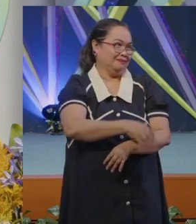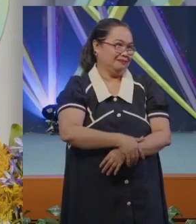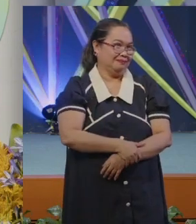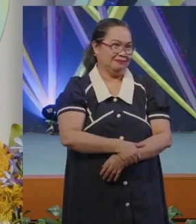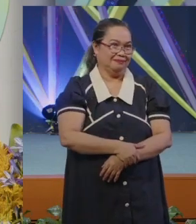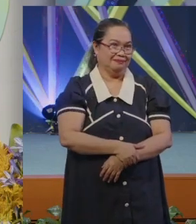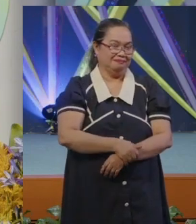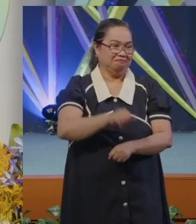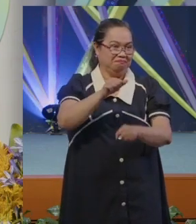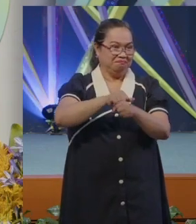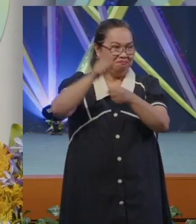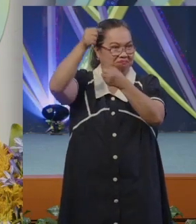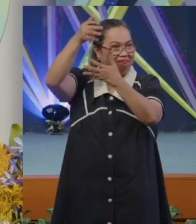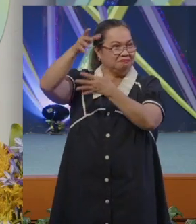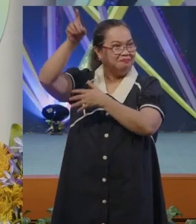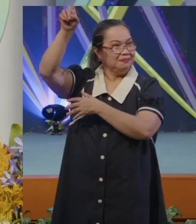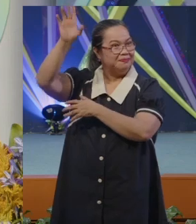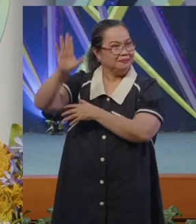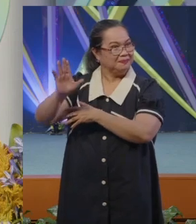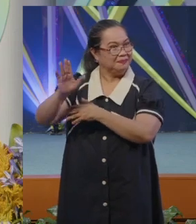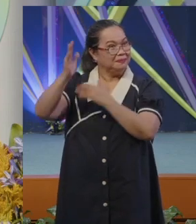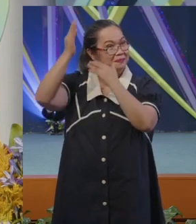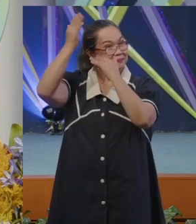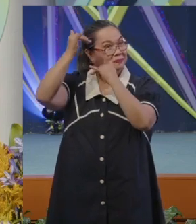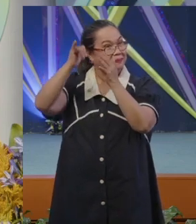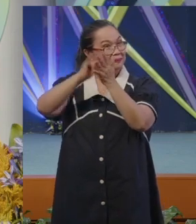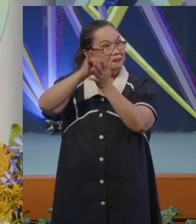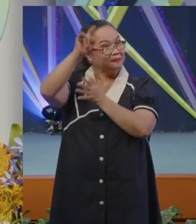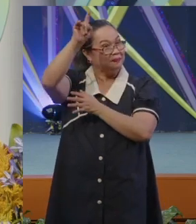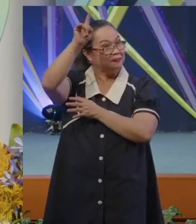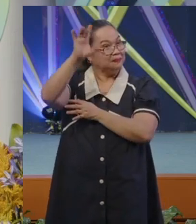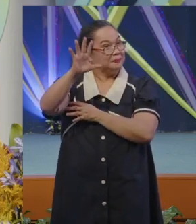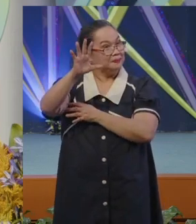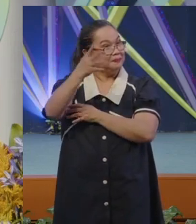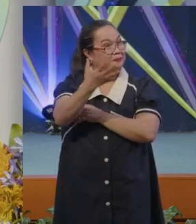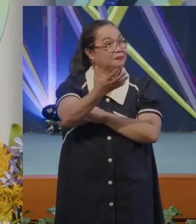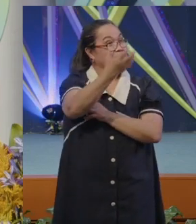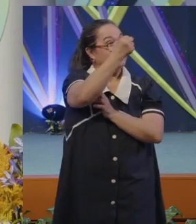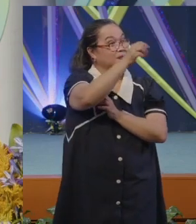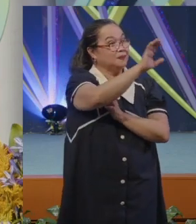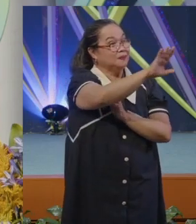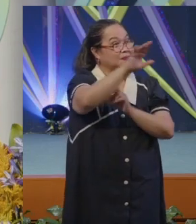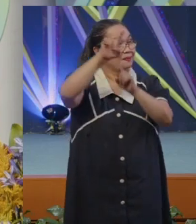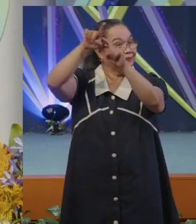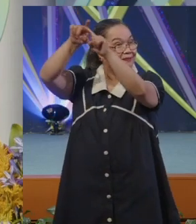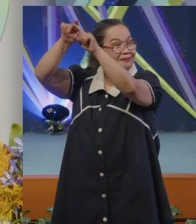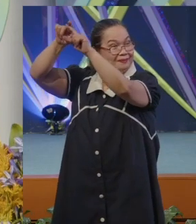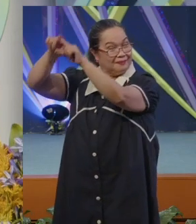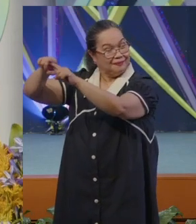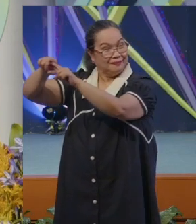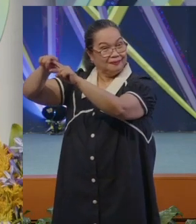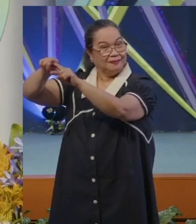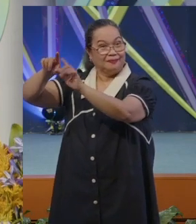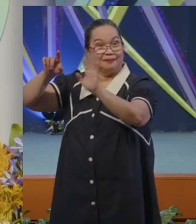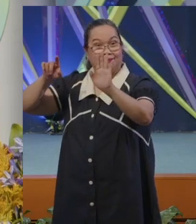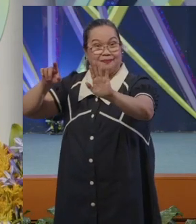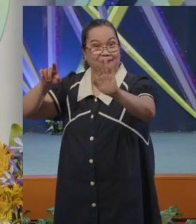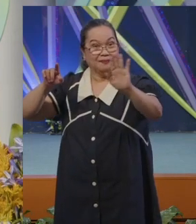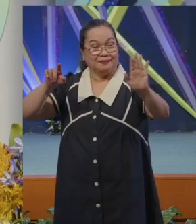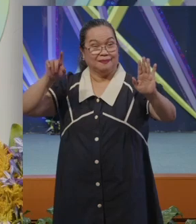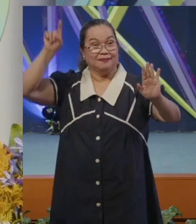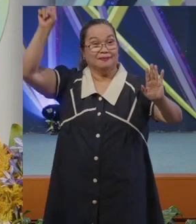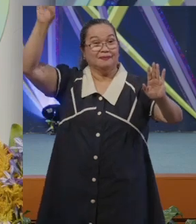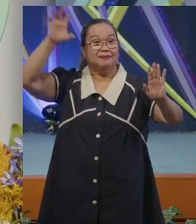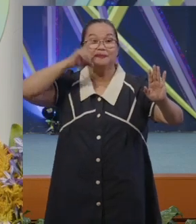kanyang kalooban. Nawa ang Panginoon ang inyong maging sandigan. Nawa ang kanyang dakilang komisyon